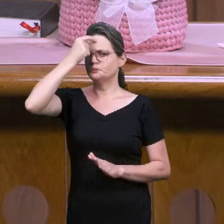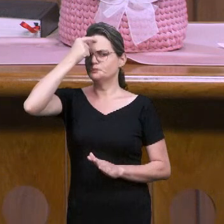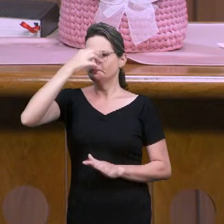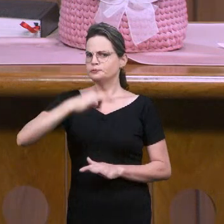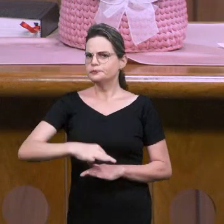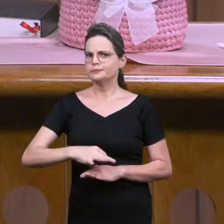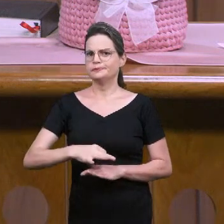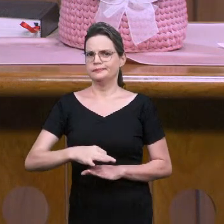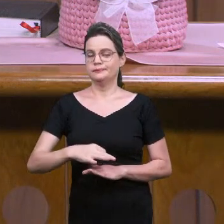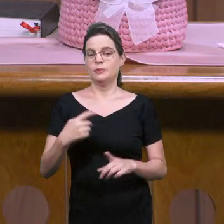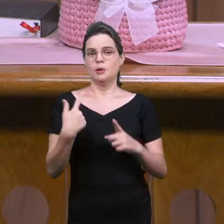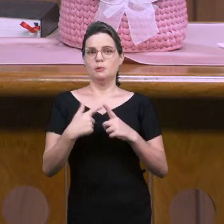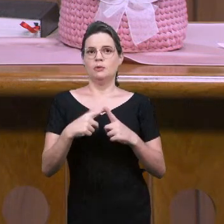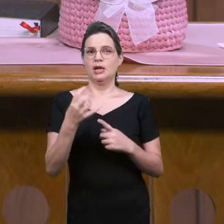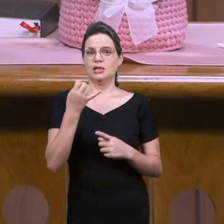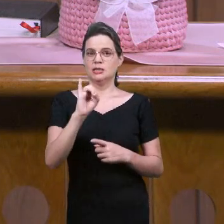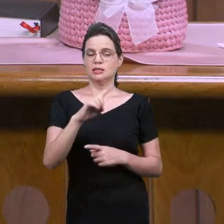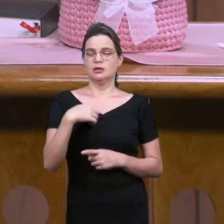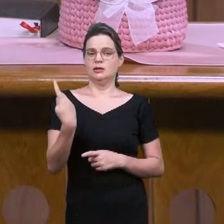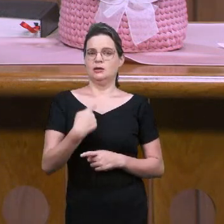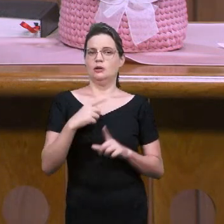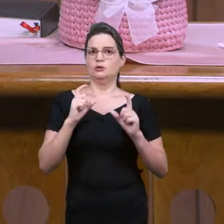Mes frères,